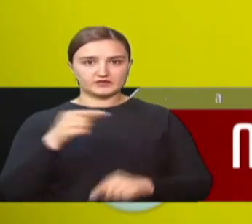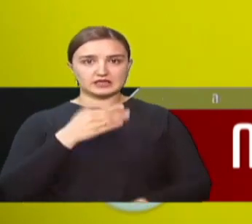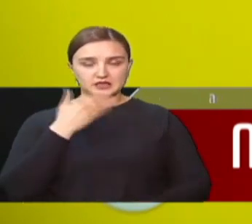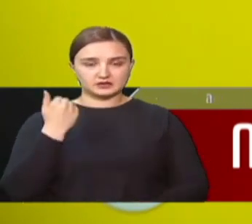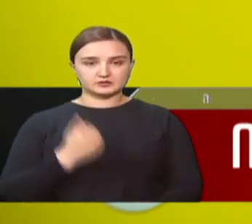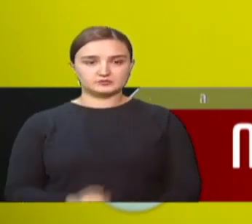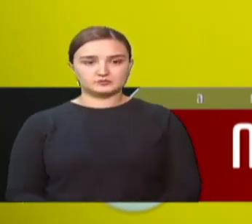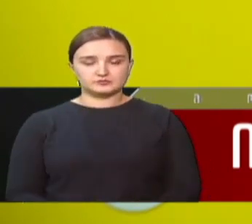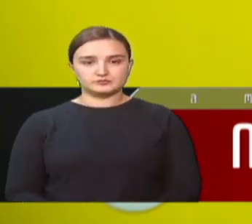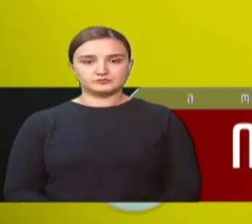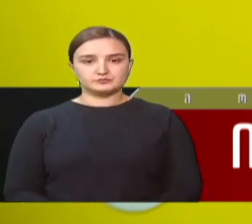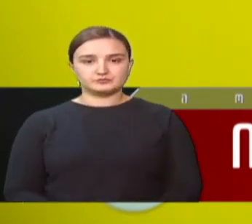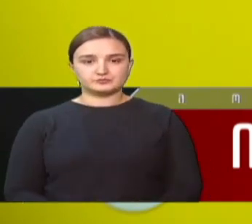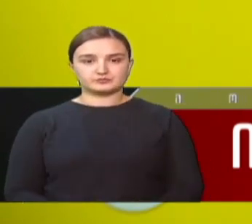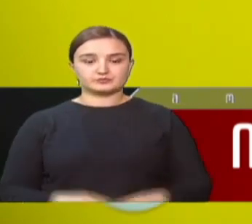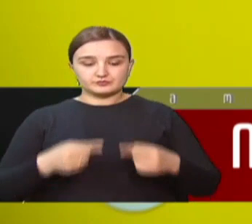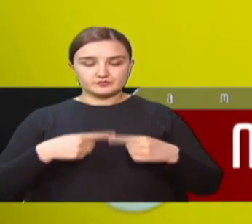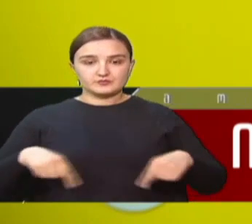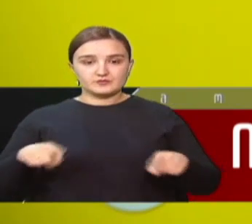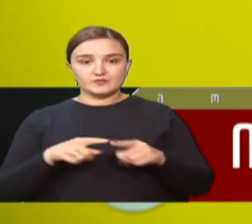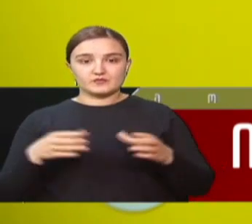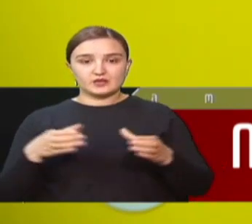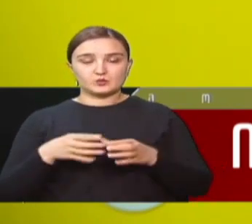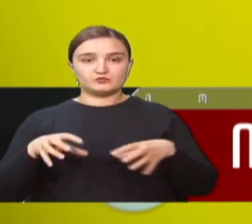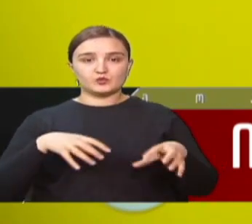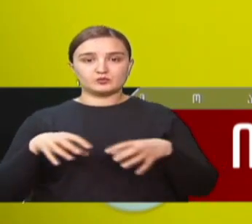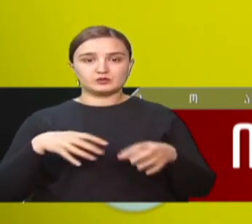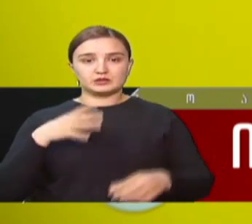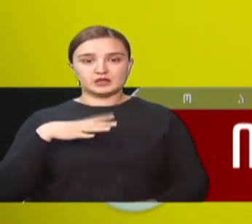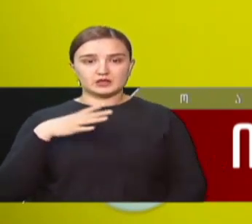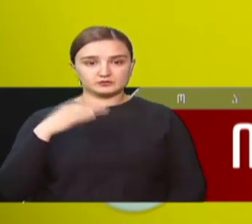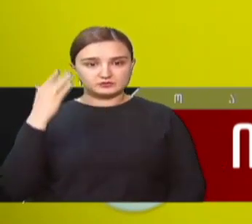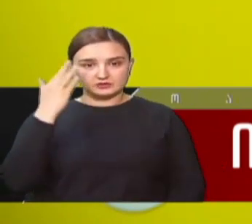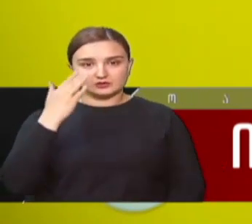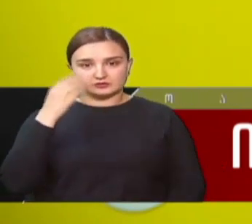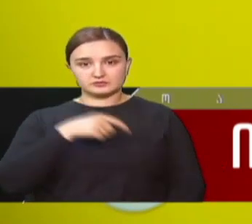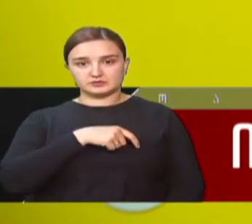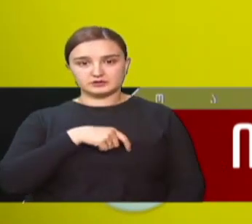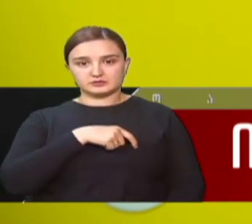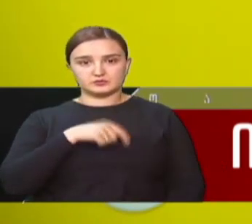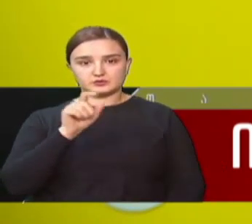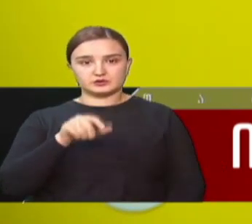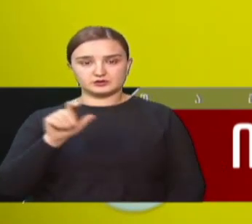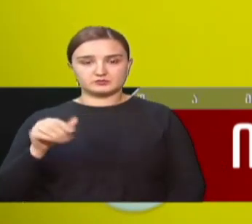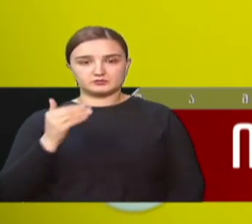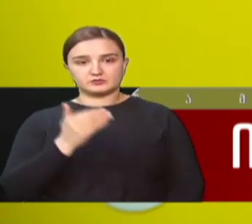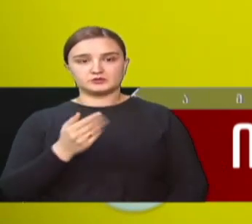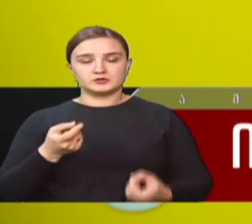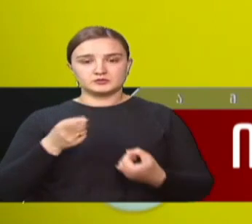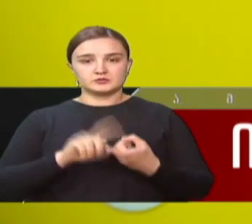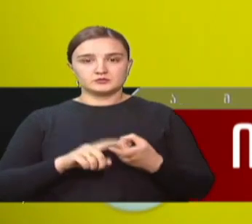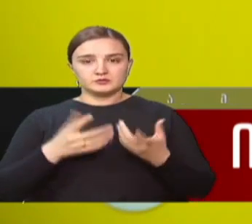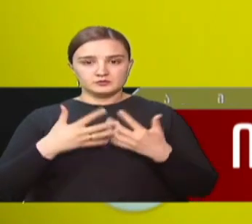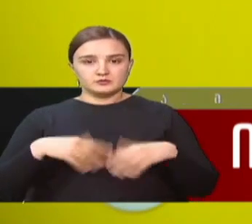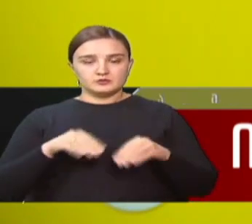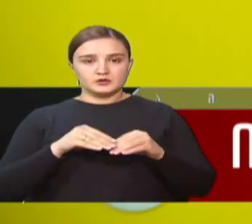მაგრამ აი ელიტურ კორუფციაზე რო ვსაუბრობ, ვსაუბრობ სწორედ იმაზე, რომ ქართული ოცნების დეპუტატები და მათთან დაკავშირებული